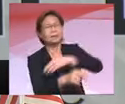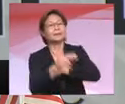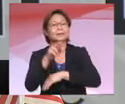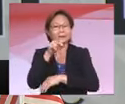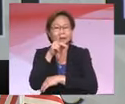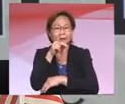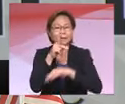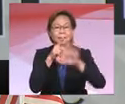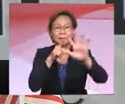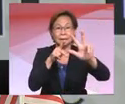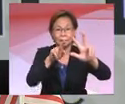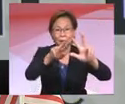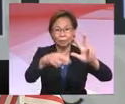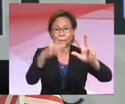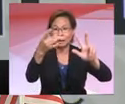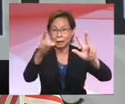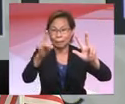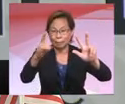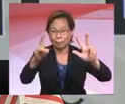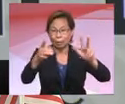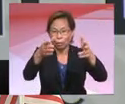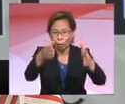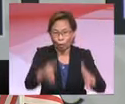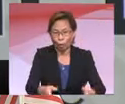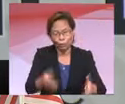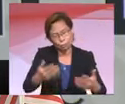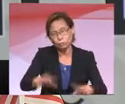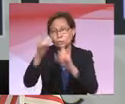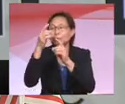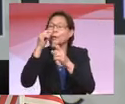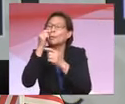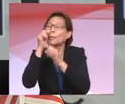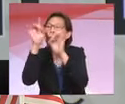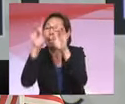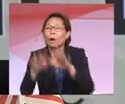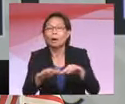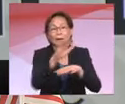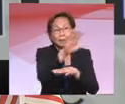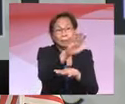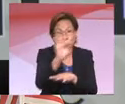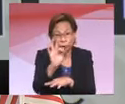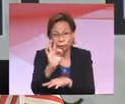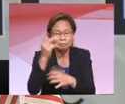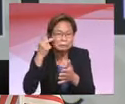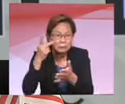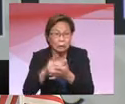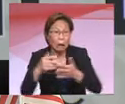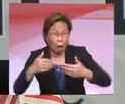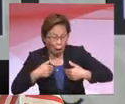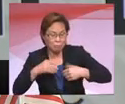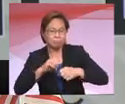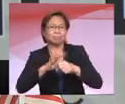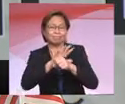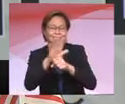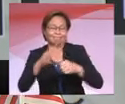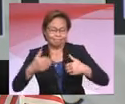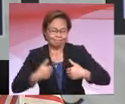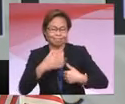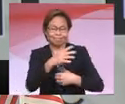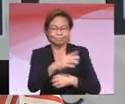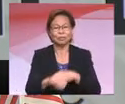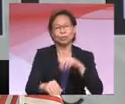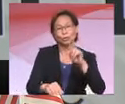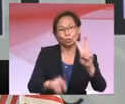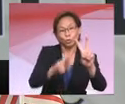Kedah, 3,018 orang telah disaring dan 59 kes dikesan positif COVID-19,